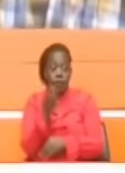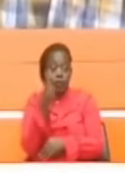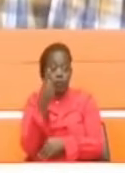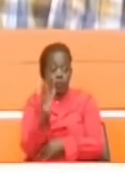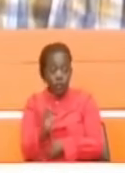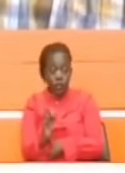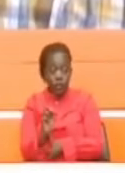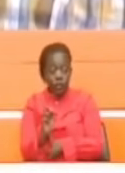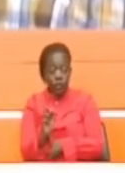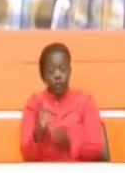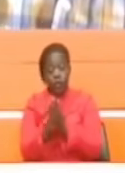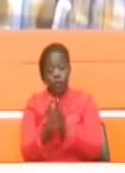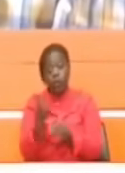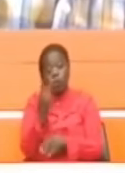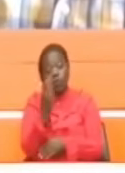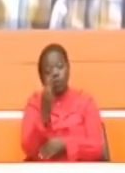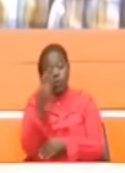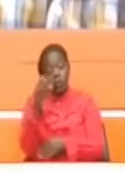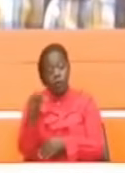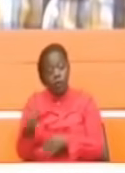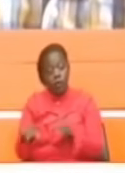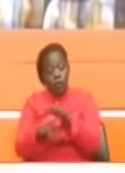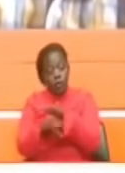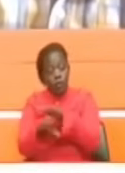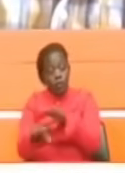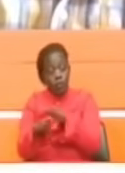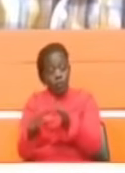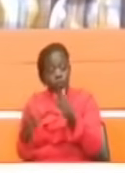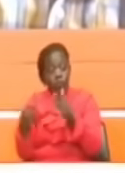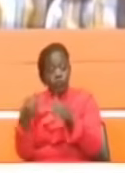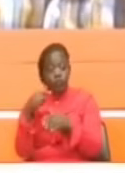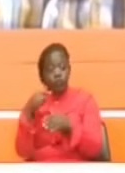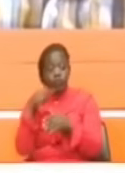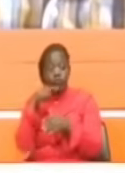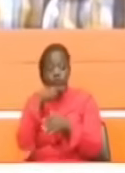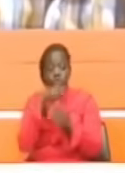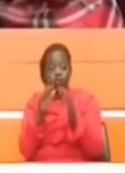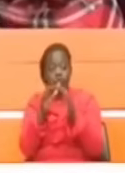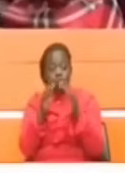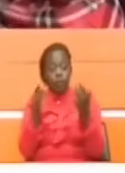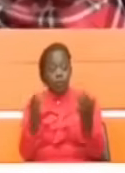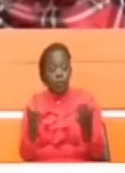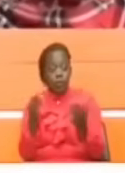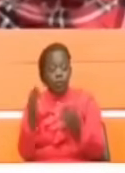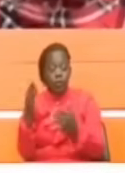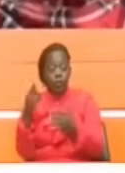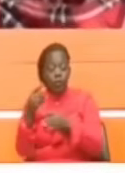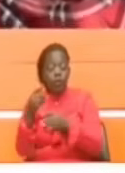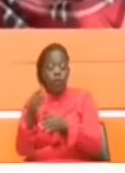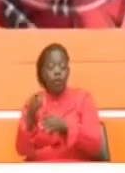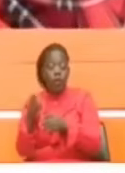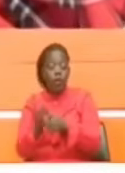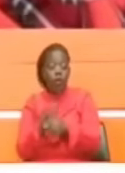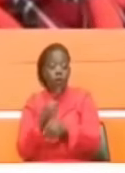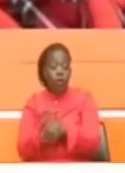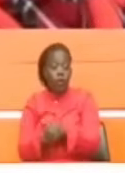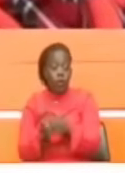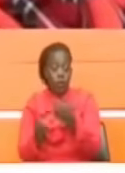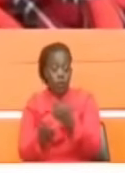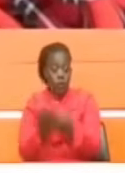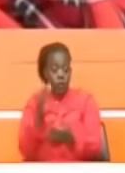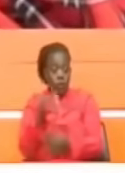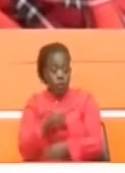2018 ne 2019 ng'asinziira ku mutimbagano yaganza Nabisenke era nti ebbanga lyonna yabadde amulabirira ne